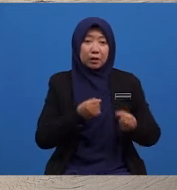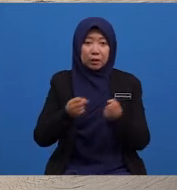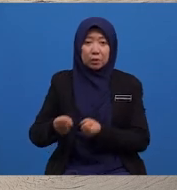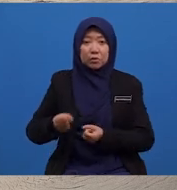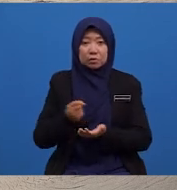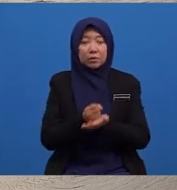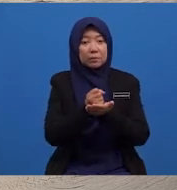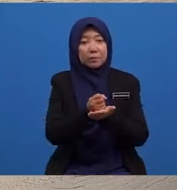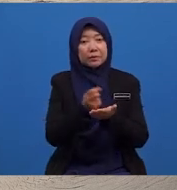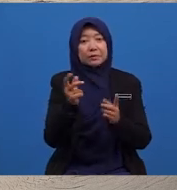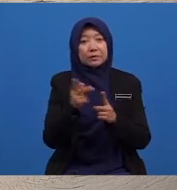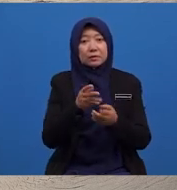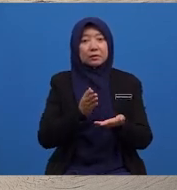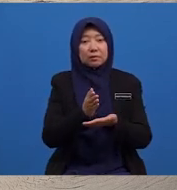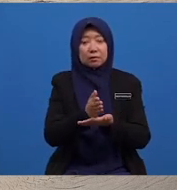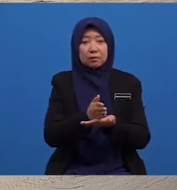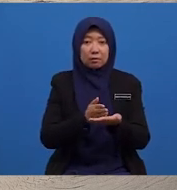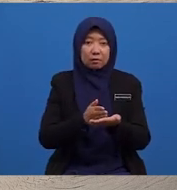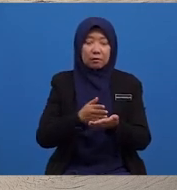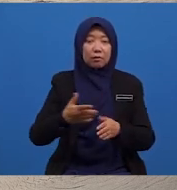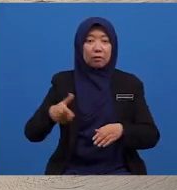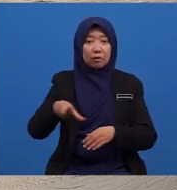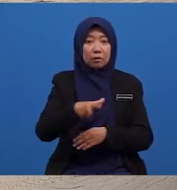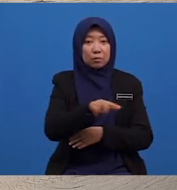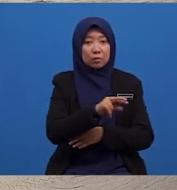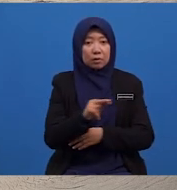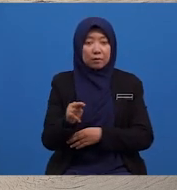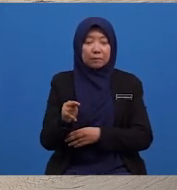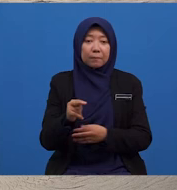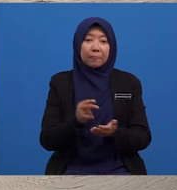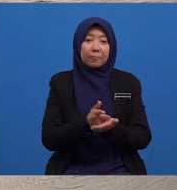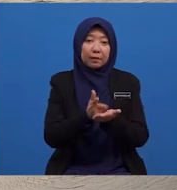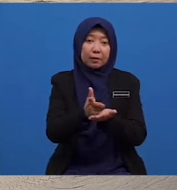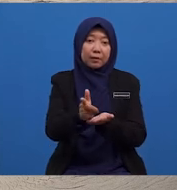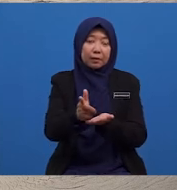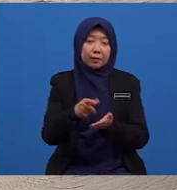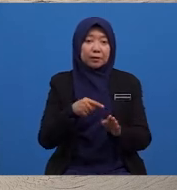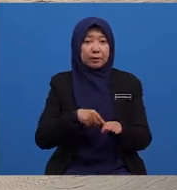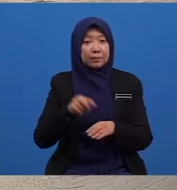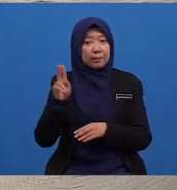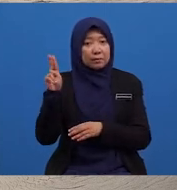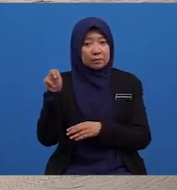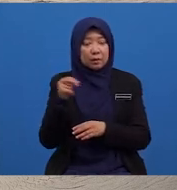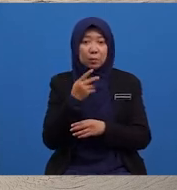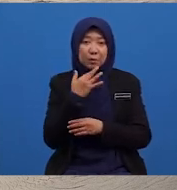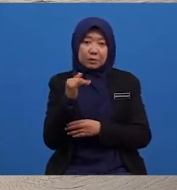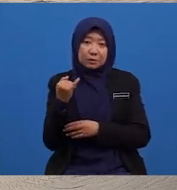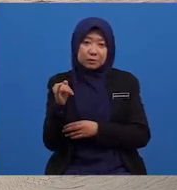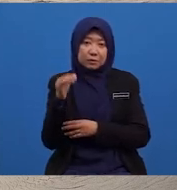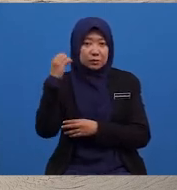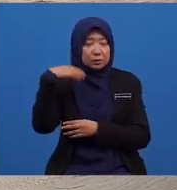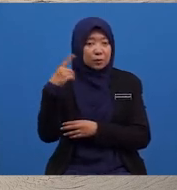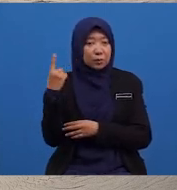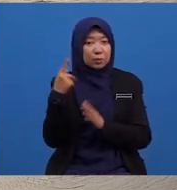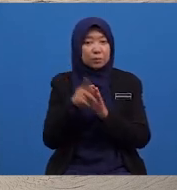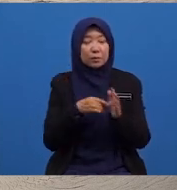lautan, layar dipasang berwarna jingga. Sesal dahulu pendapatan, sesal